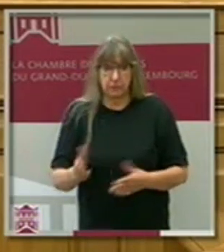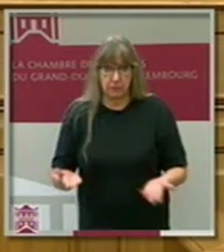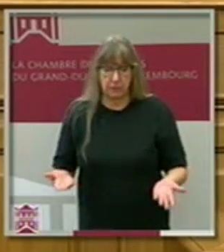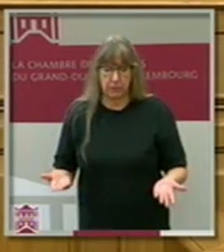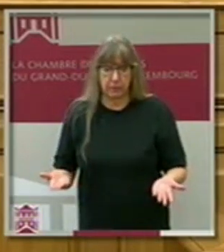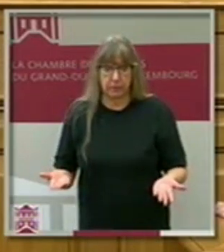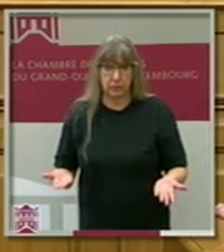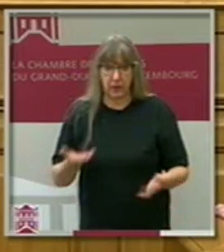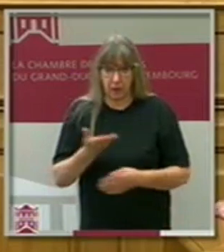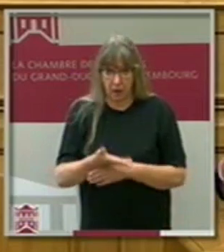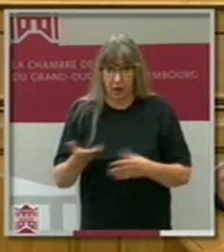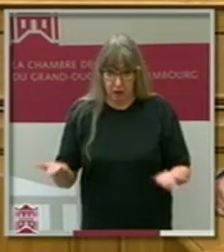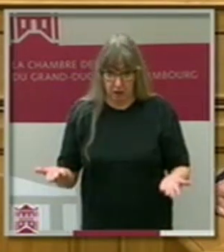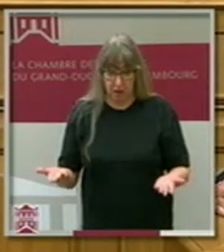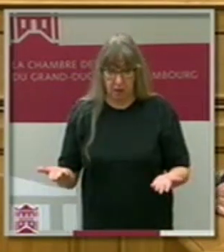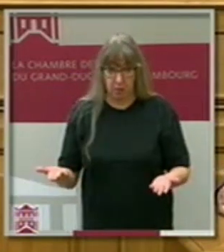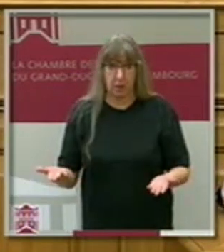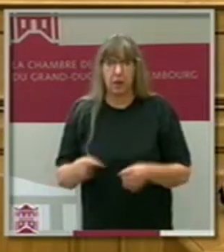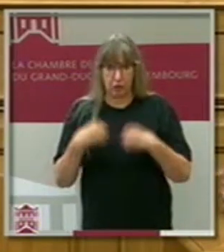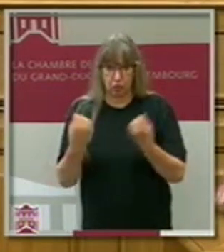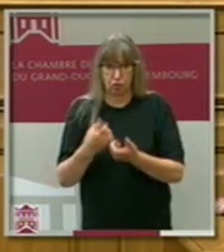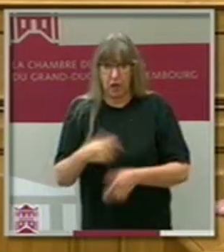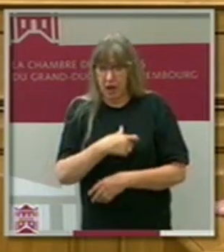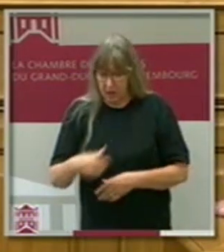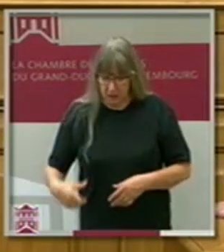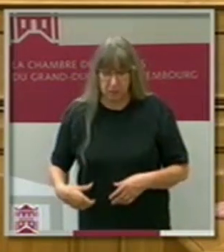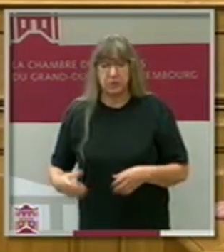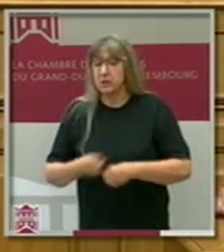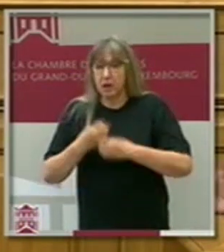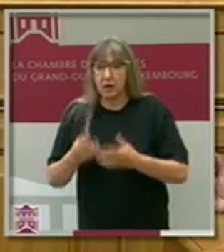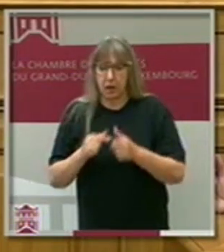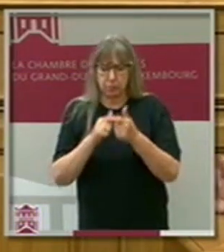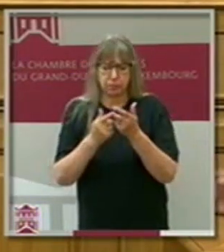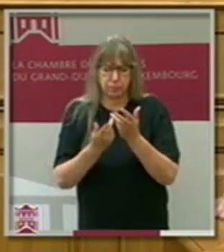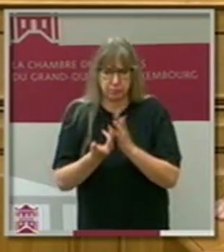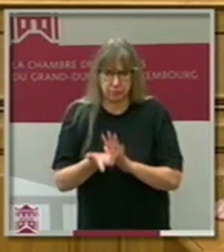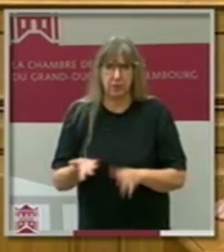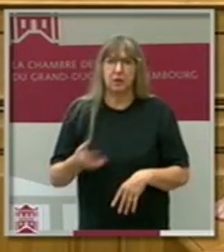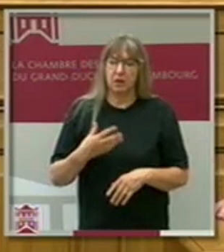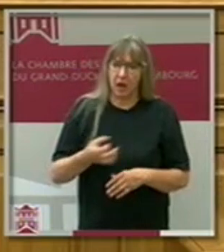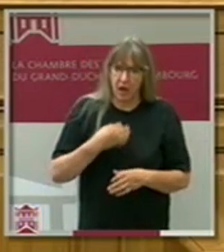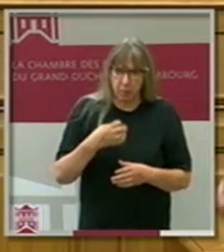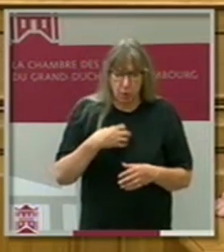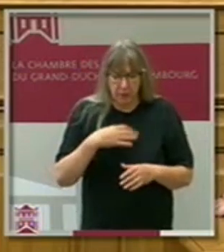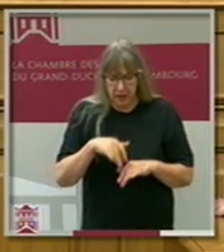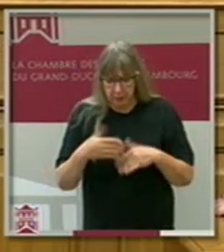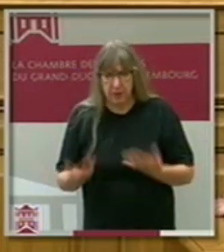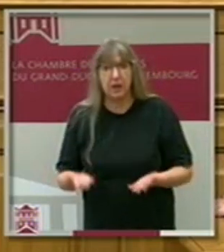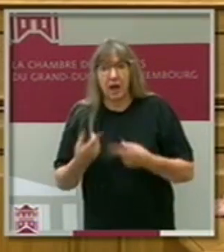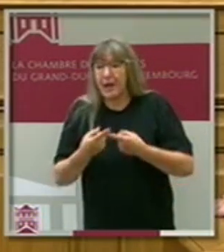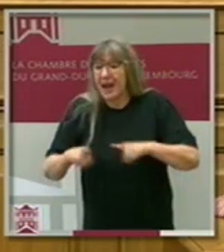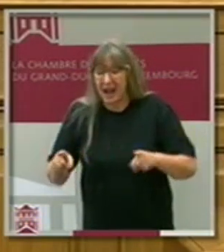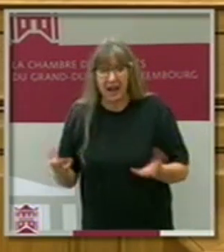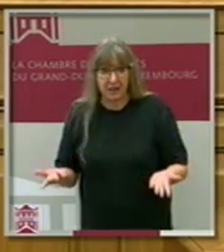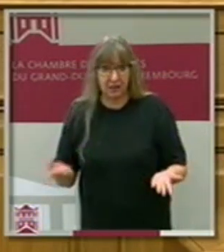auch pur abdürfen. Sozialfonds, Kohäsion von unserer Gesellschaft, Zukunft von unserer Kinder, Prioritäten an der